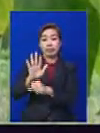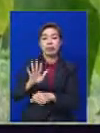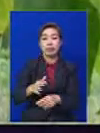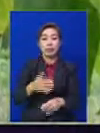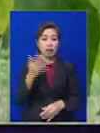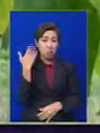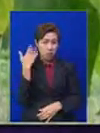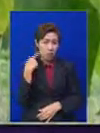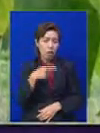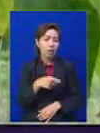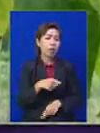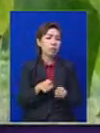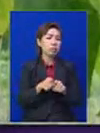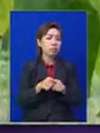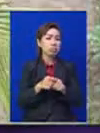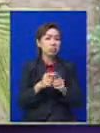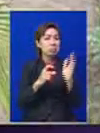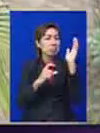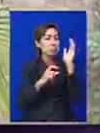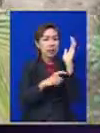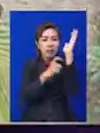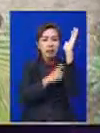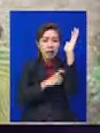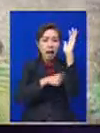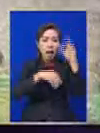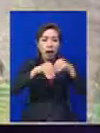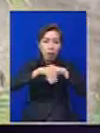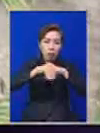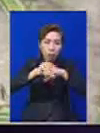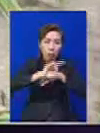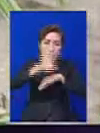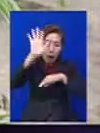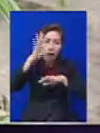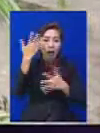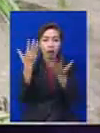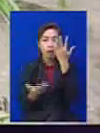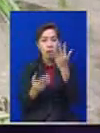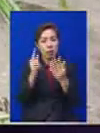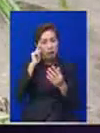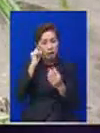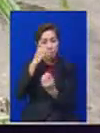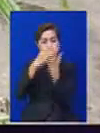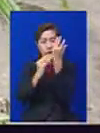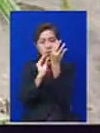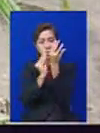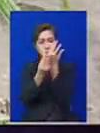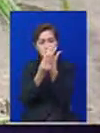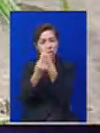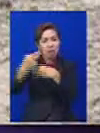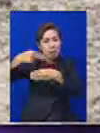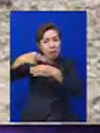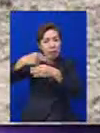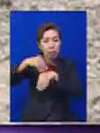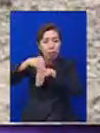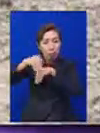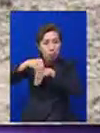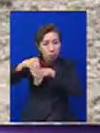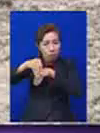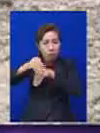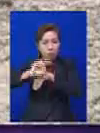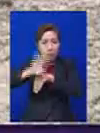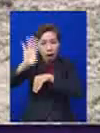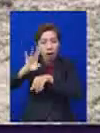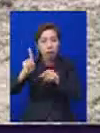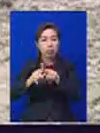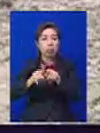การปลูกพืชเชิงเดี่ยวเช่นยางพาราปาล์มที่ต้องใช้ระยะเวลานานกว่าจะได้ผลผลิตและราคาที่ไม่คงที่